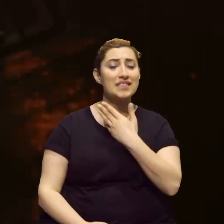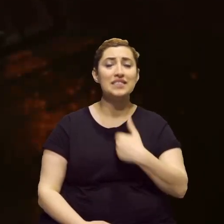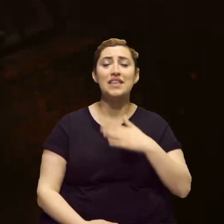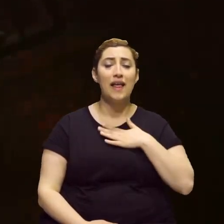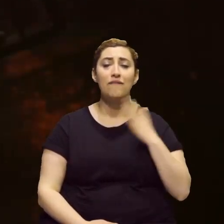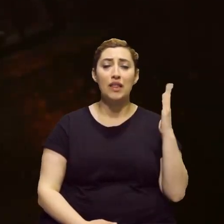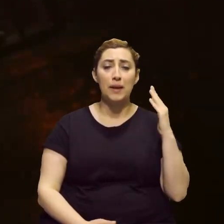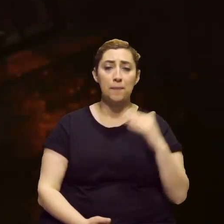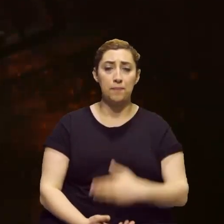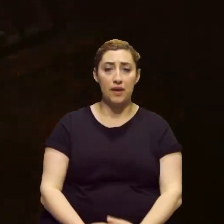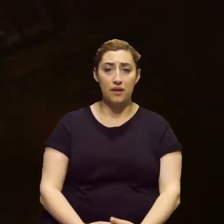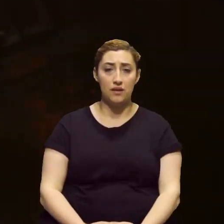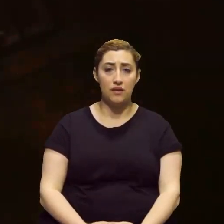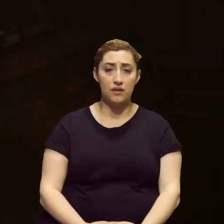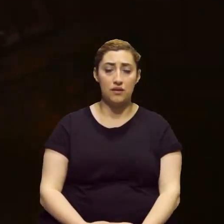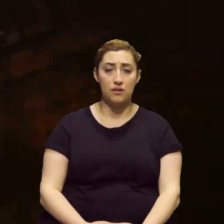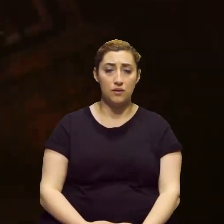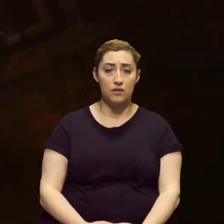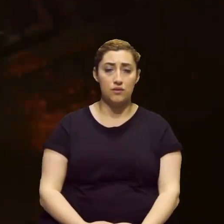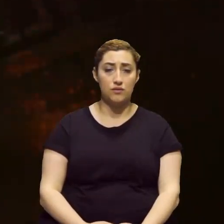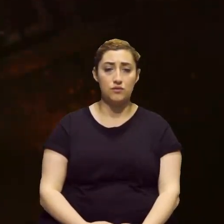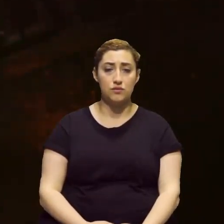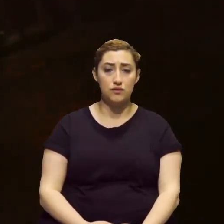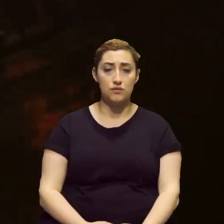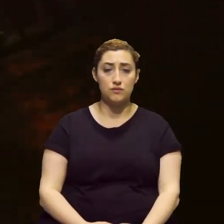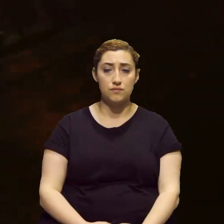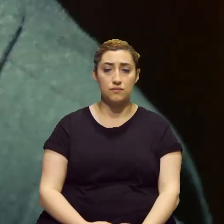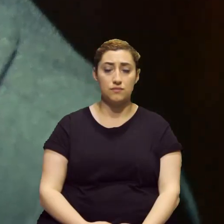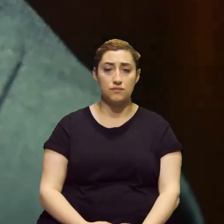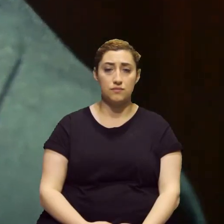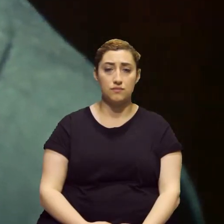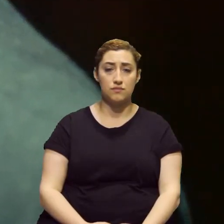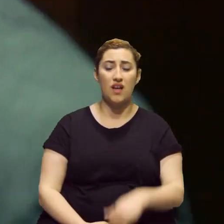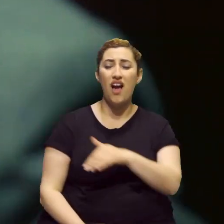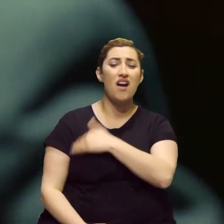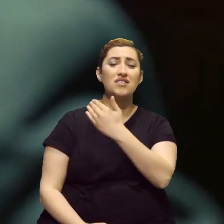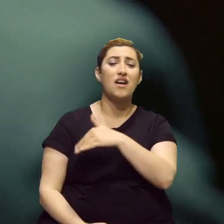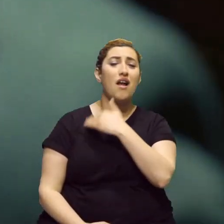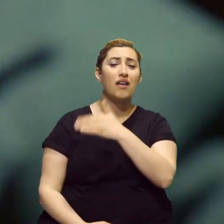yar geliyor.